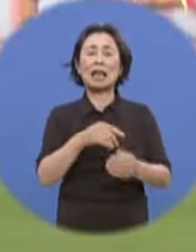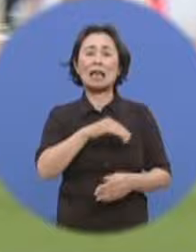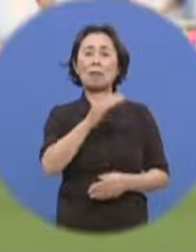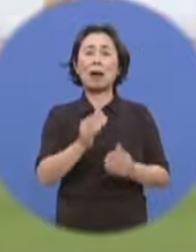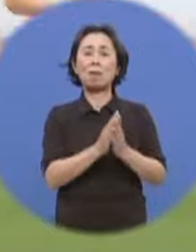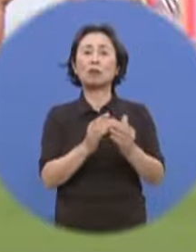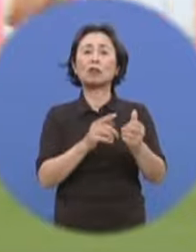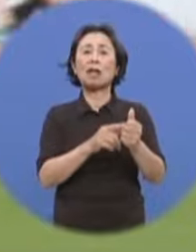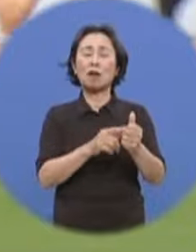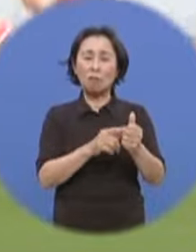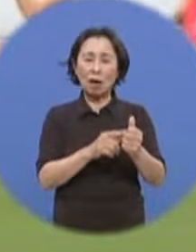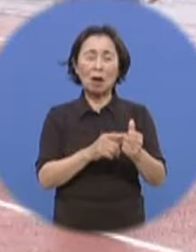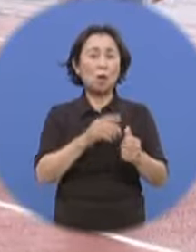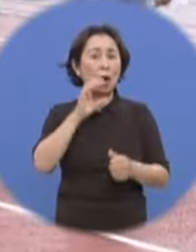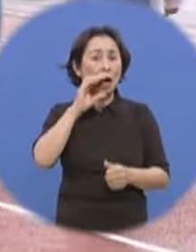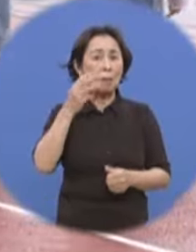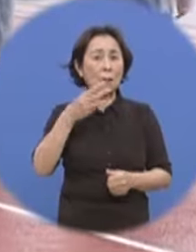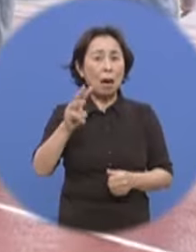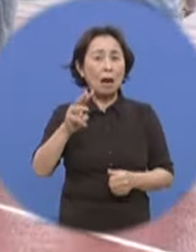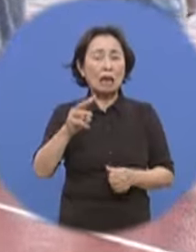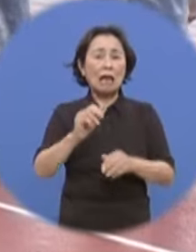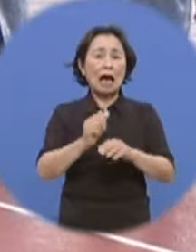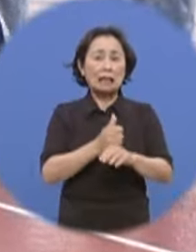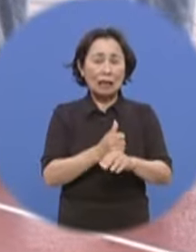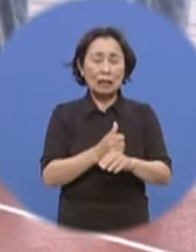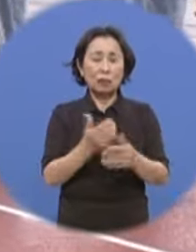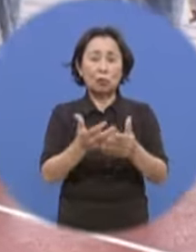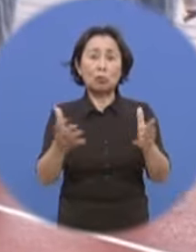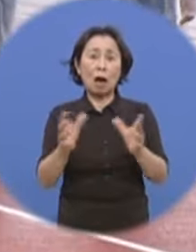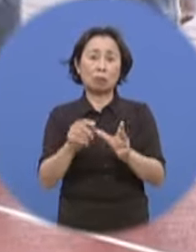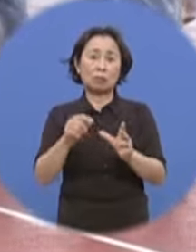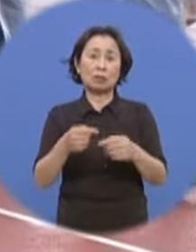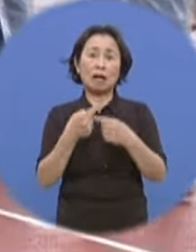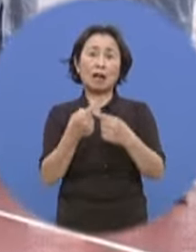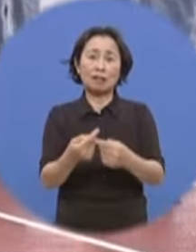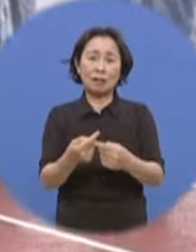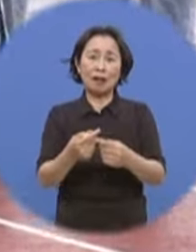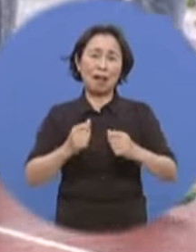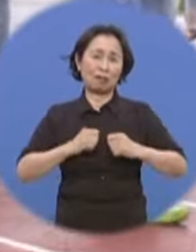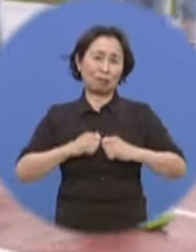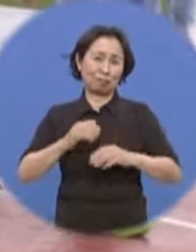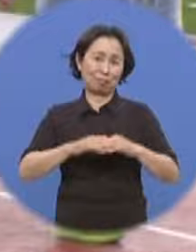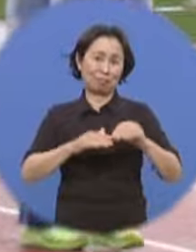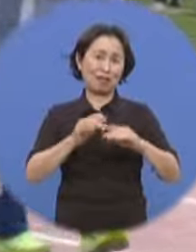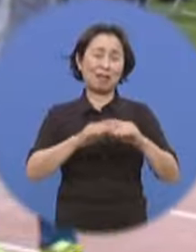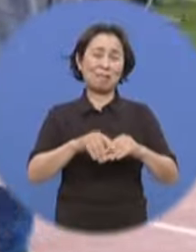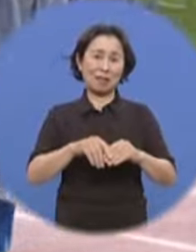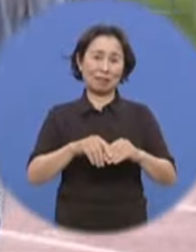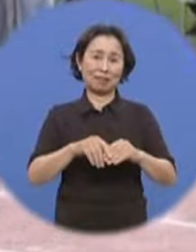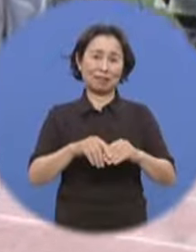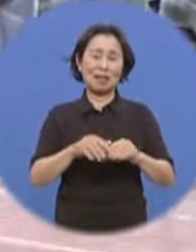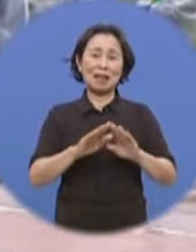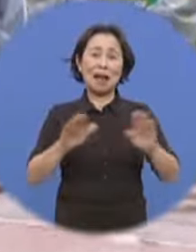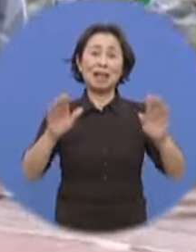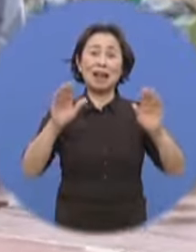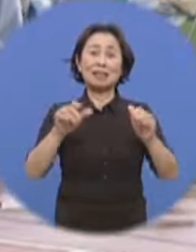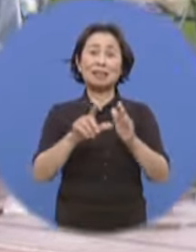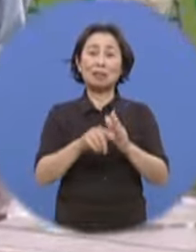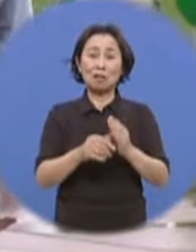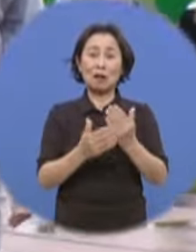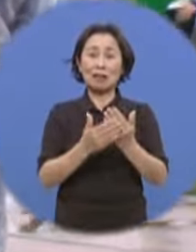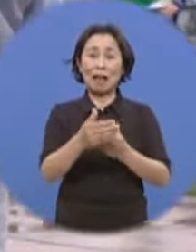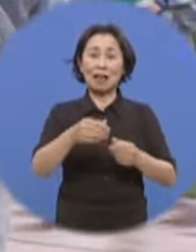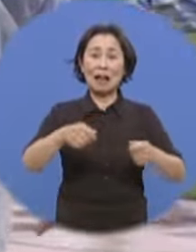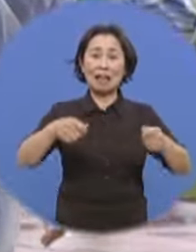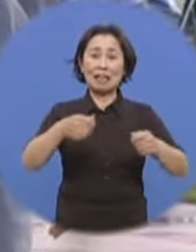和山パラスリートクラブチームで練習を積んでいるそうです開会式では大会機を持って入場しまし